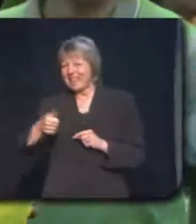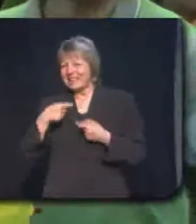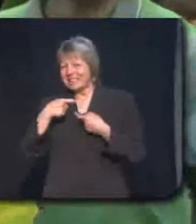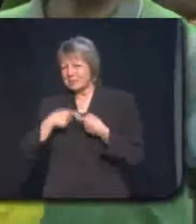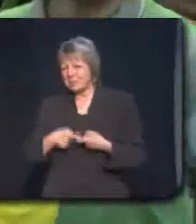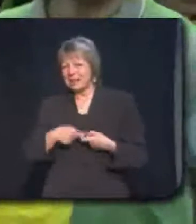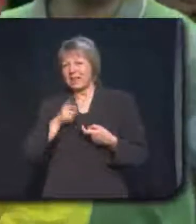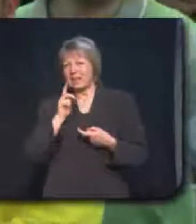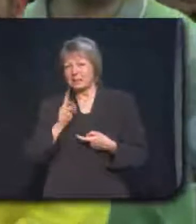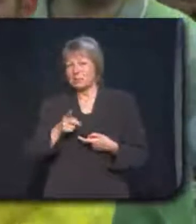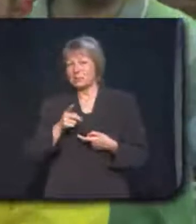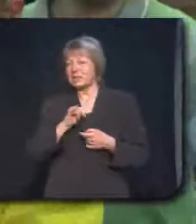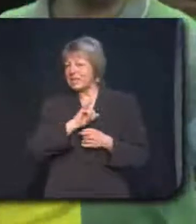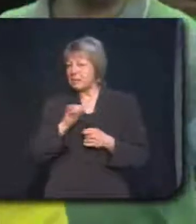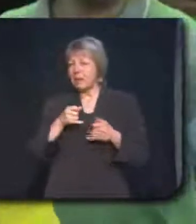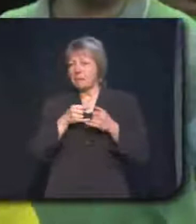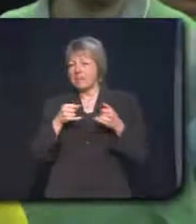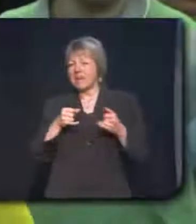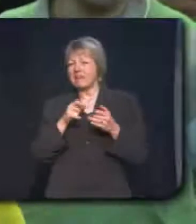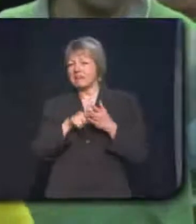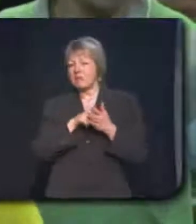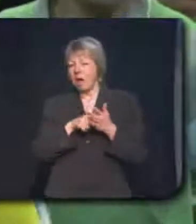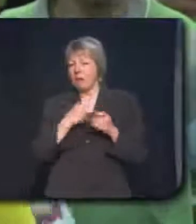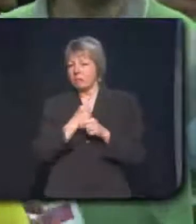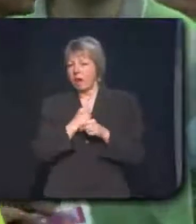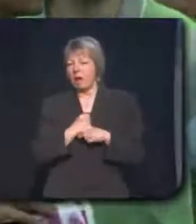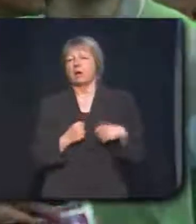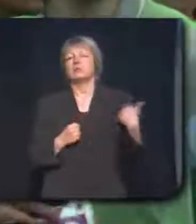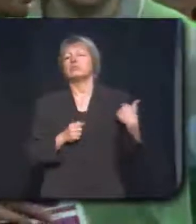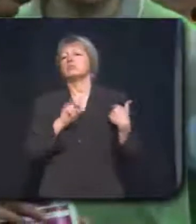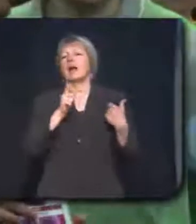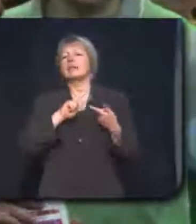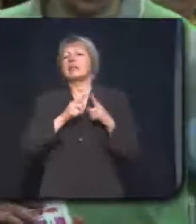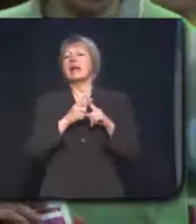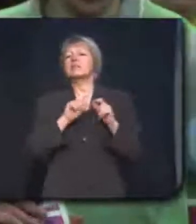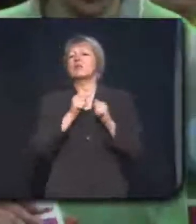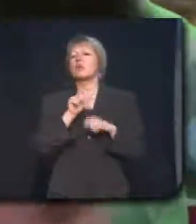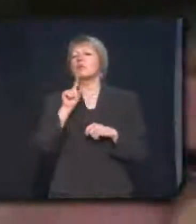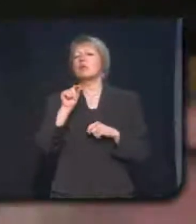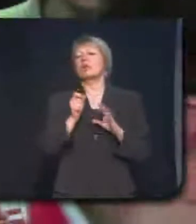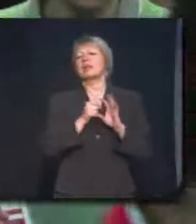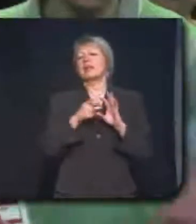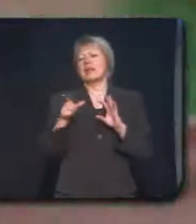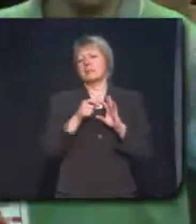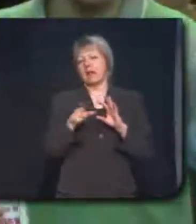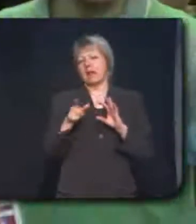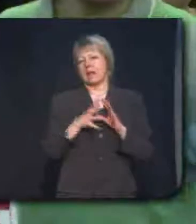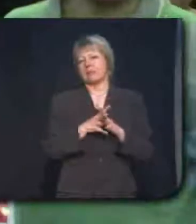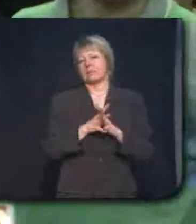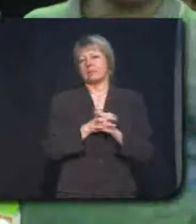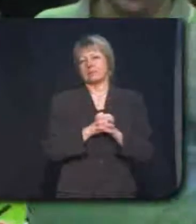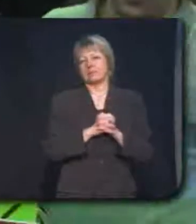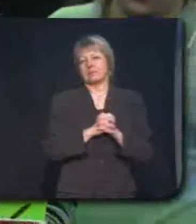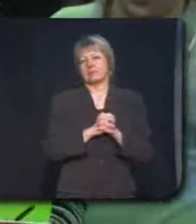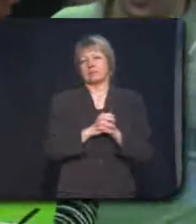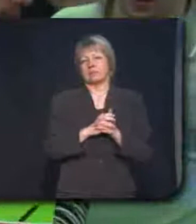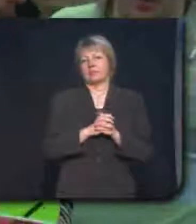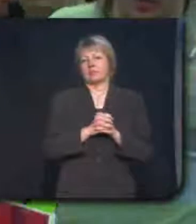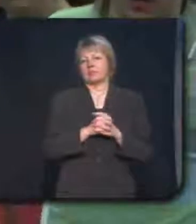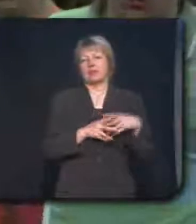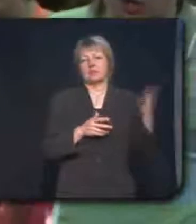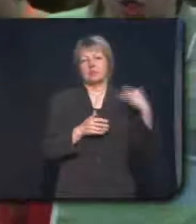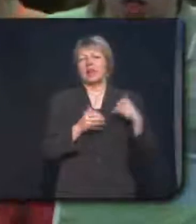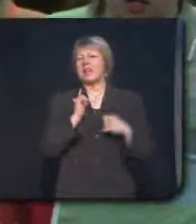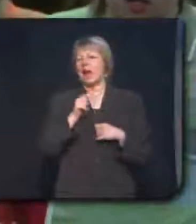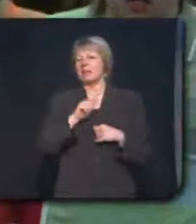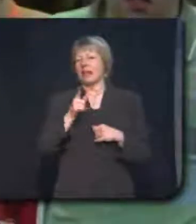Textform heißt eben explizit entweder E-Mail wir üben das noch mal mit den ja Nein okay weil naja nein Fragen